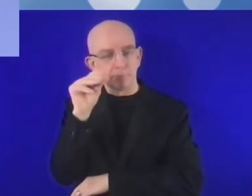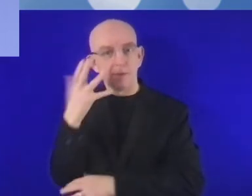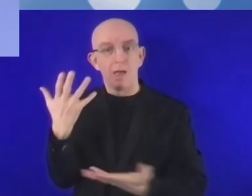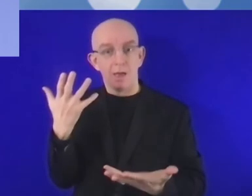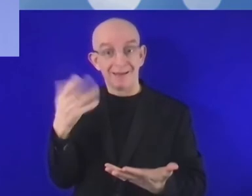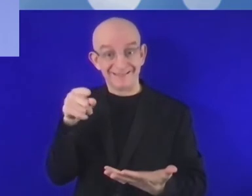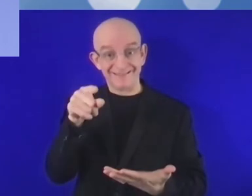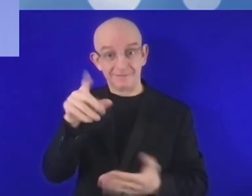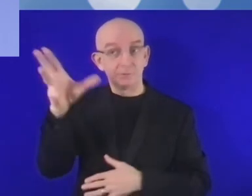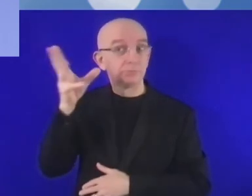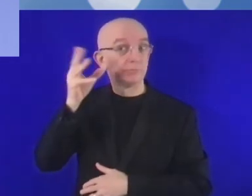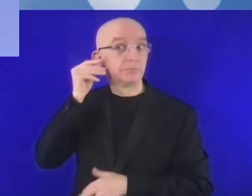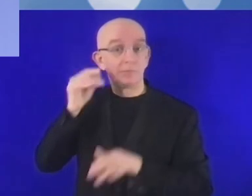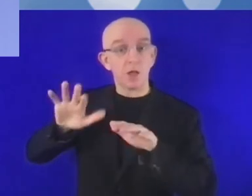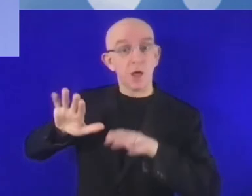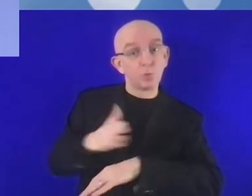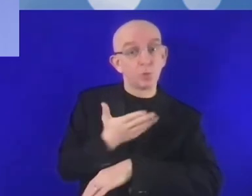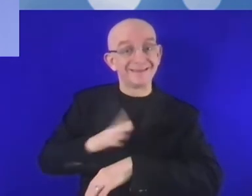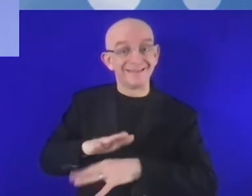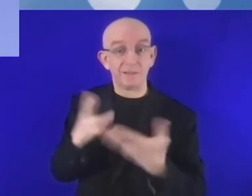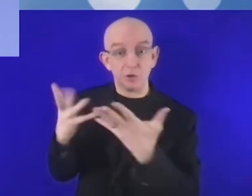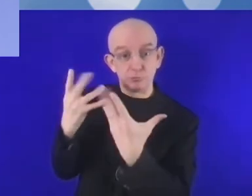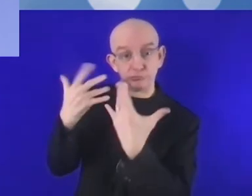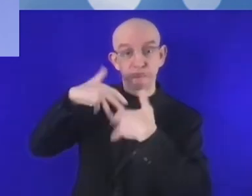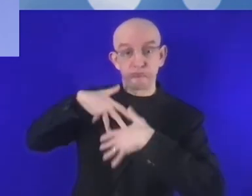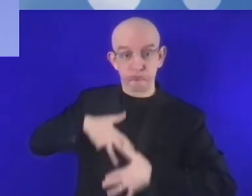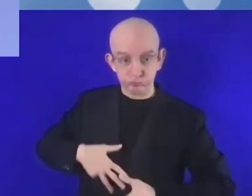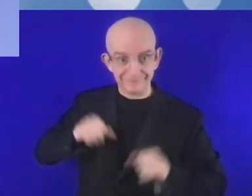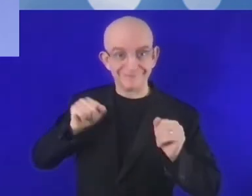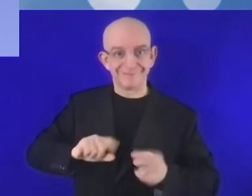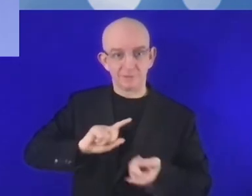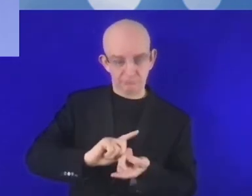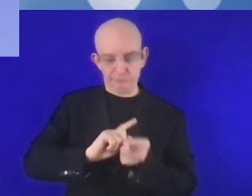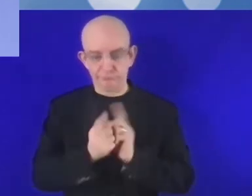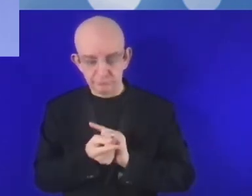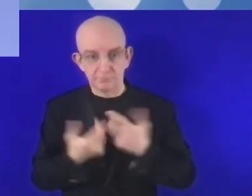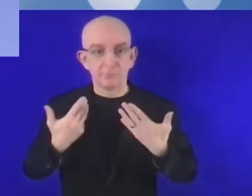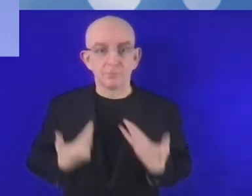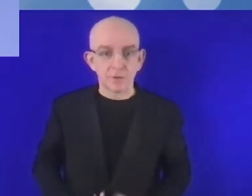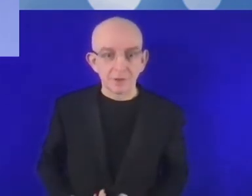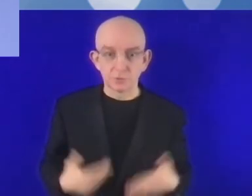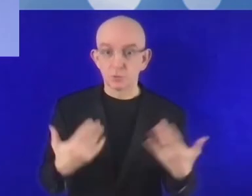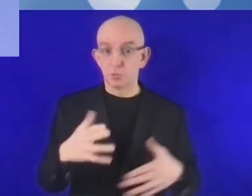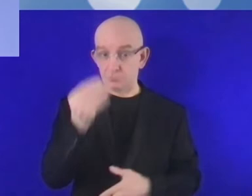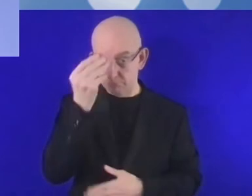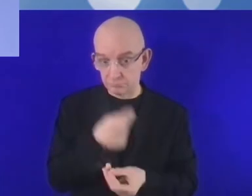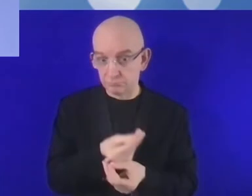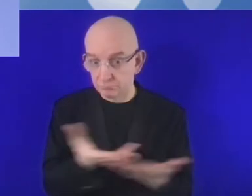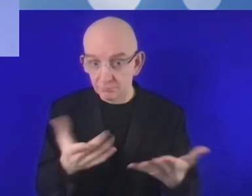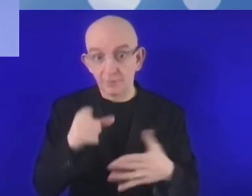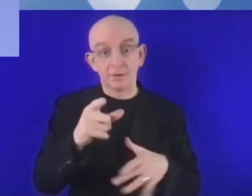أسمعه ويدخلني يغيرني. أنا كموسيقار وفنان أنا واعي بذلك أن